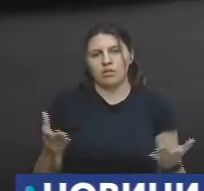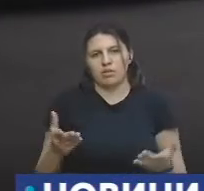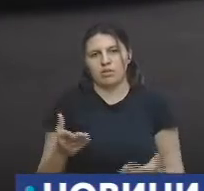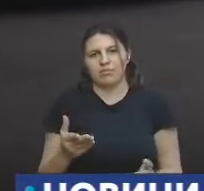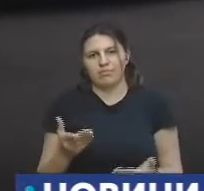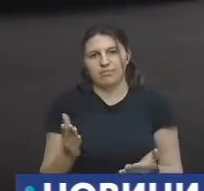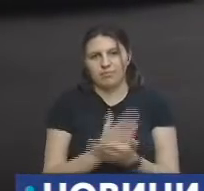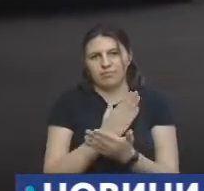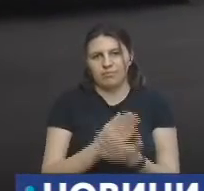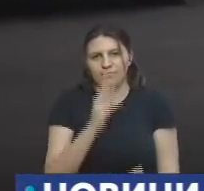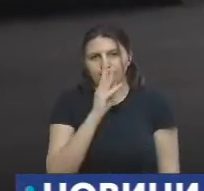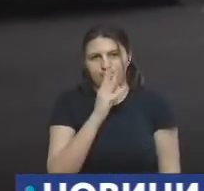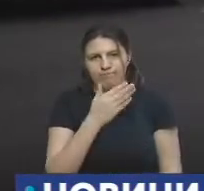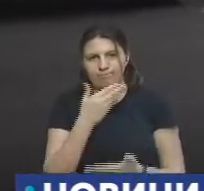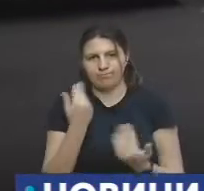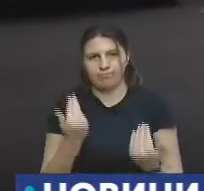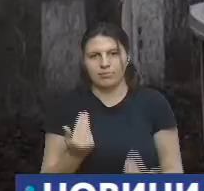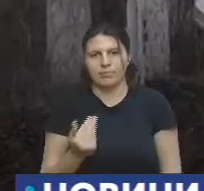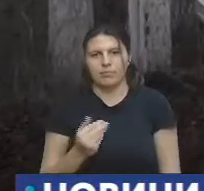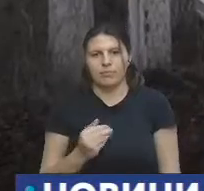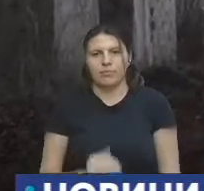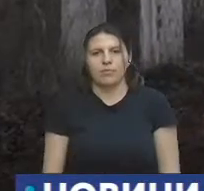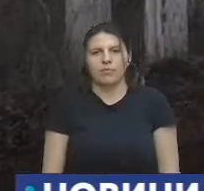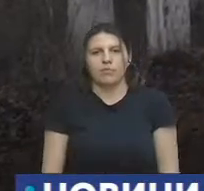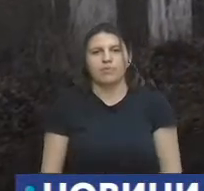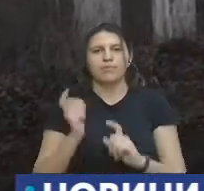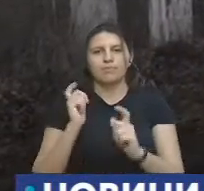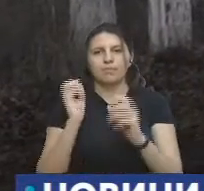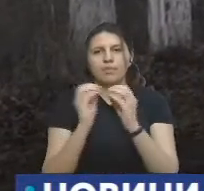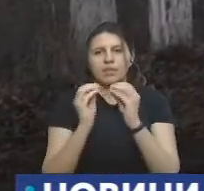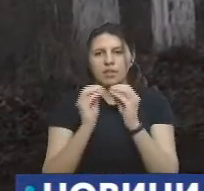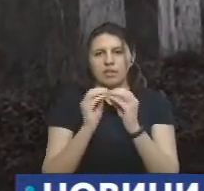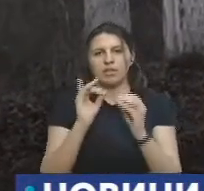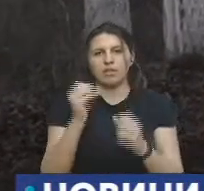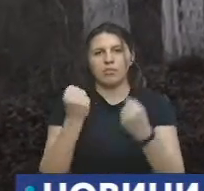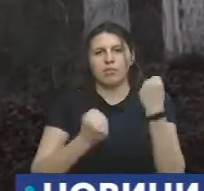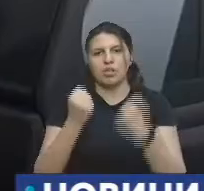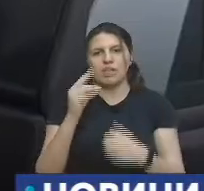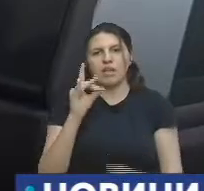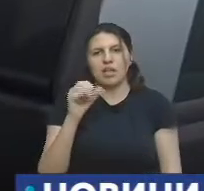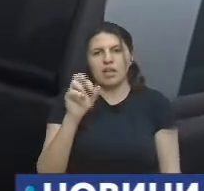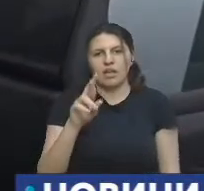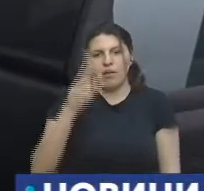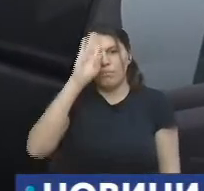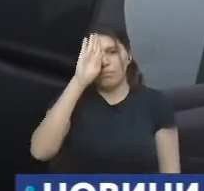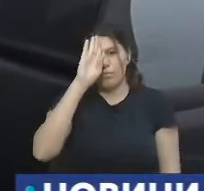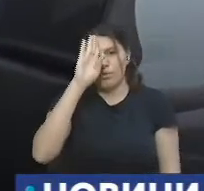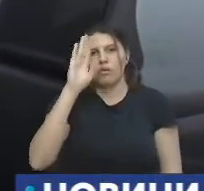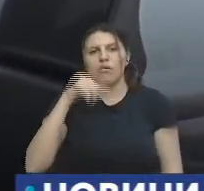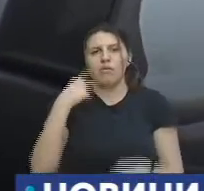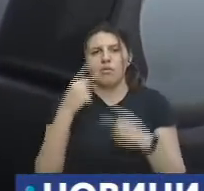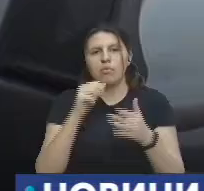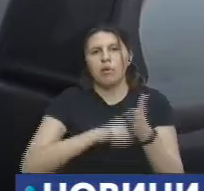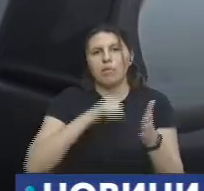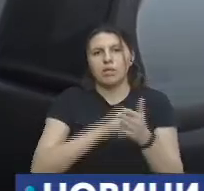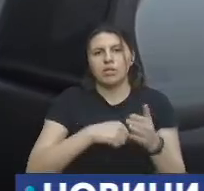годину акції у черзі збирається з десяток вантажівок. Серед них і машина Валерія. Чоловік каже, через запізнення